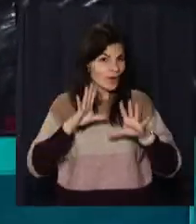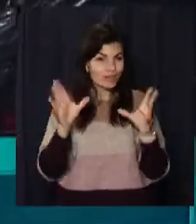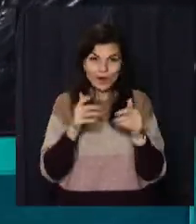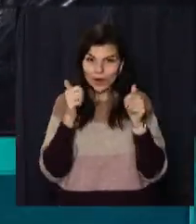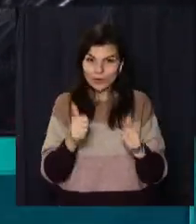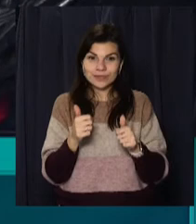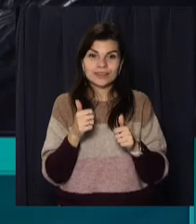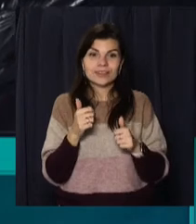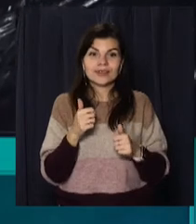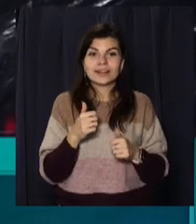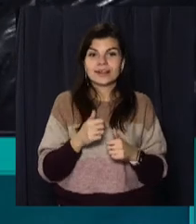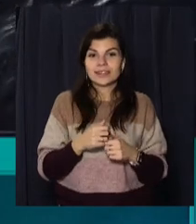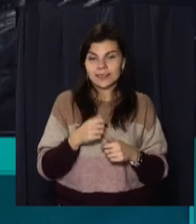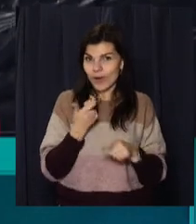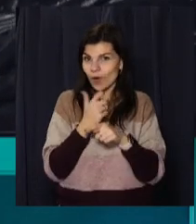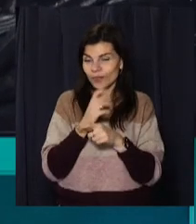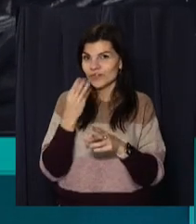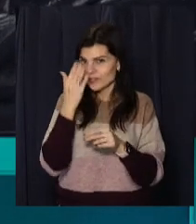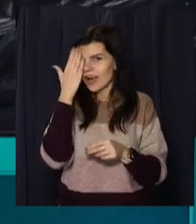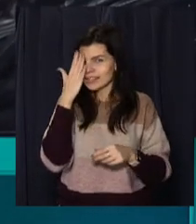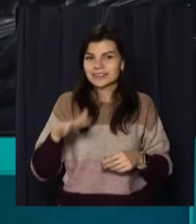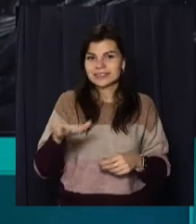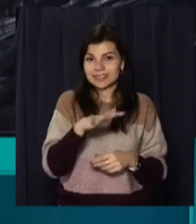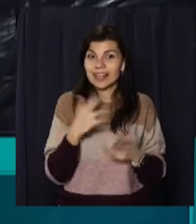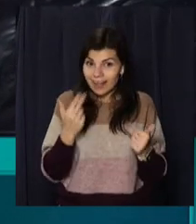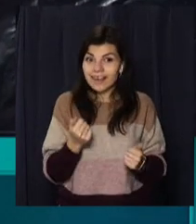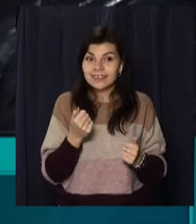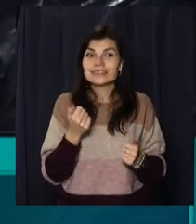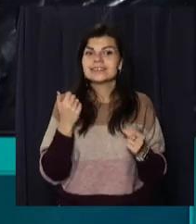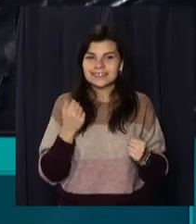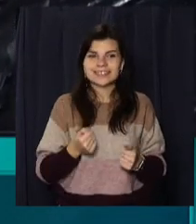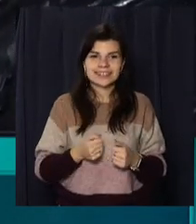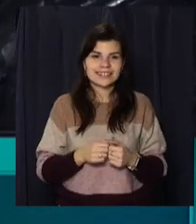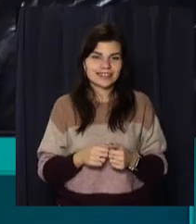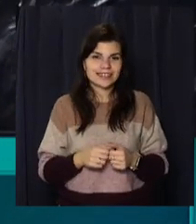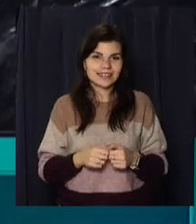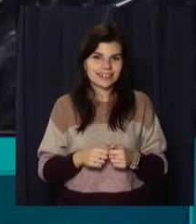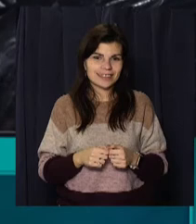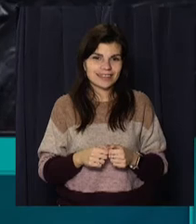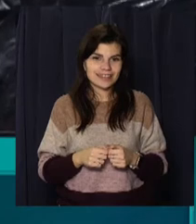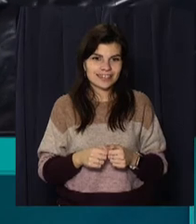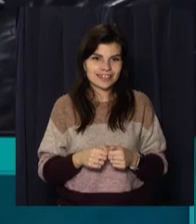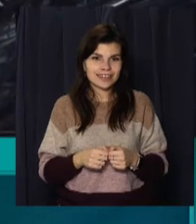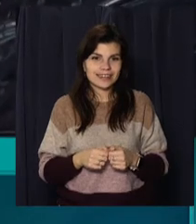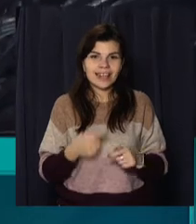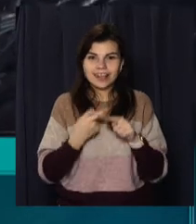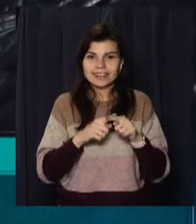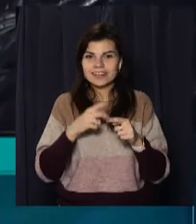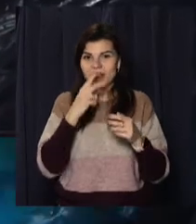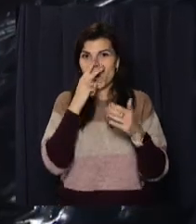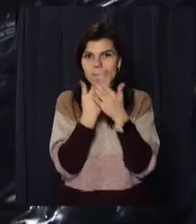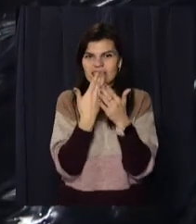погода чуть-чуть не радует, а так очень весело. Что понравилось больше всего? Вот это вот представление на